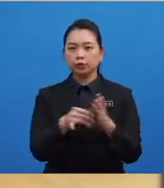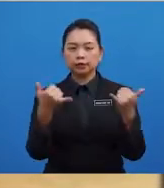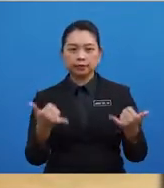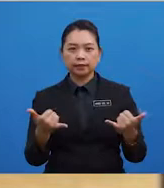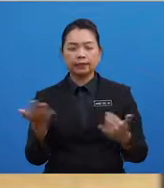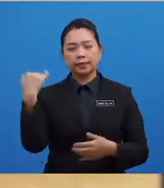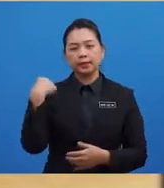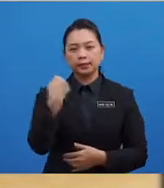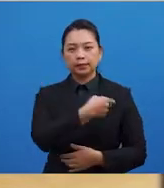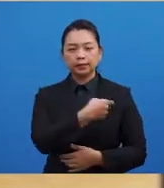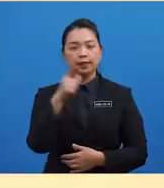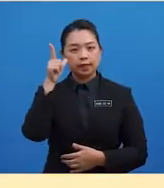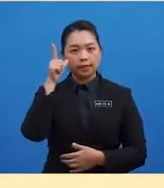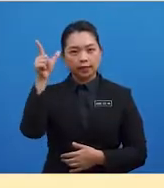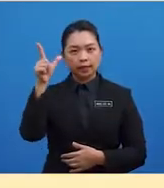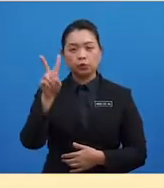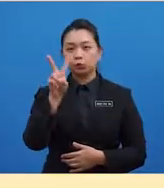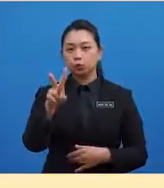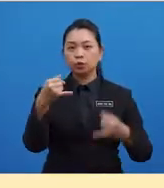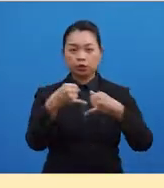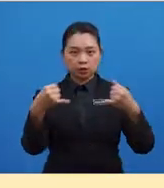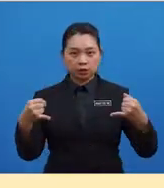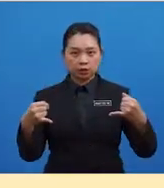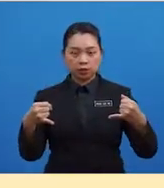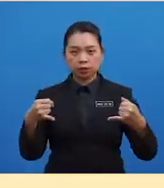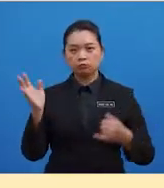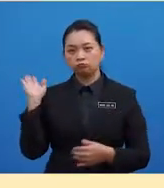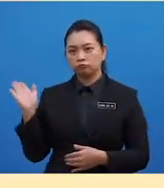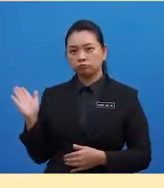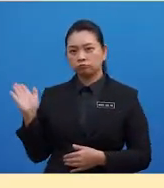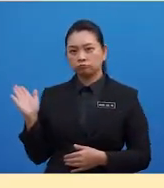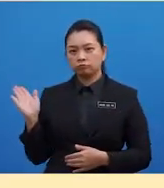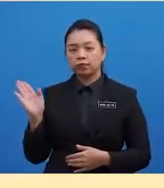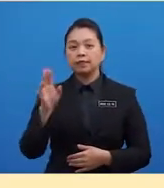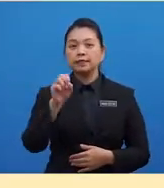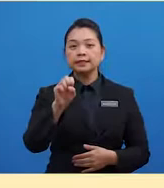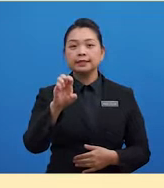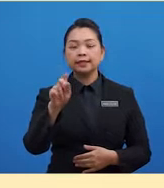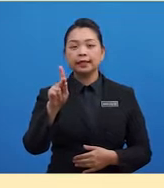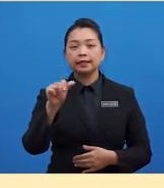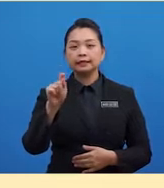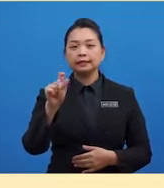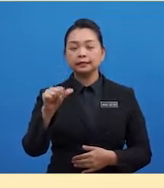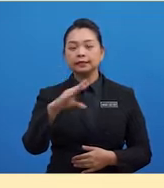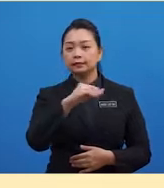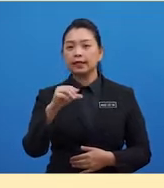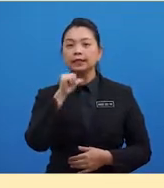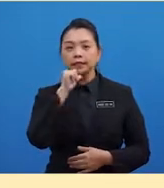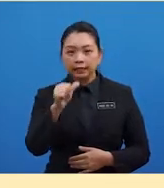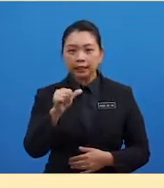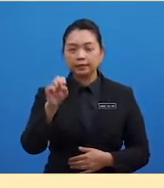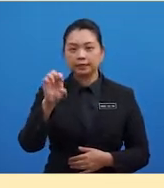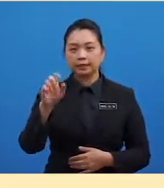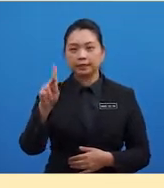Sekarang, mari kita lihat pula dua jenis poligon iaitu poligon sekata dan poligon tidak sekata